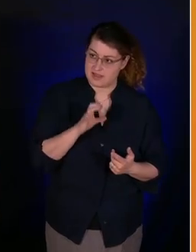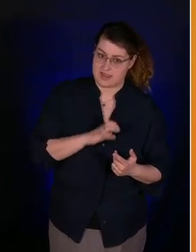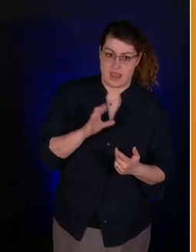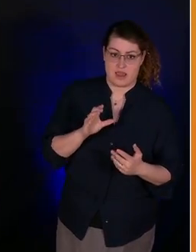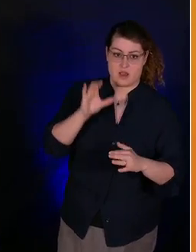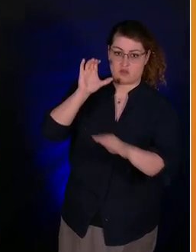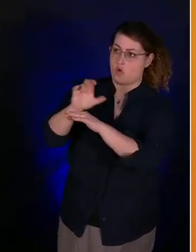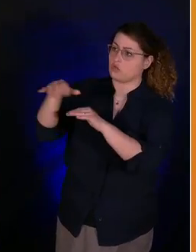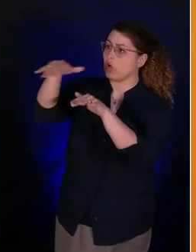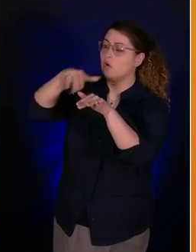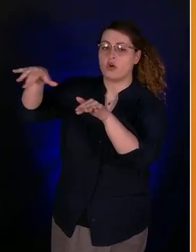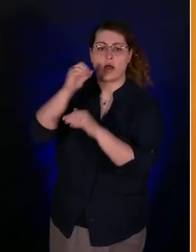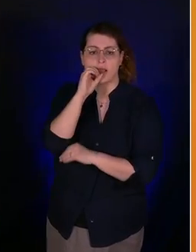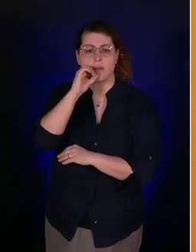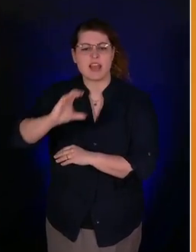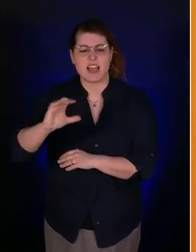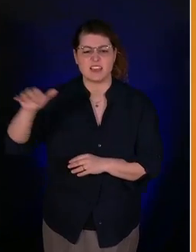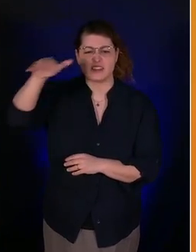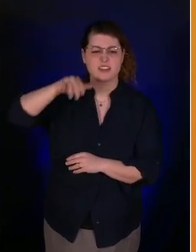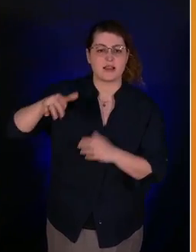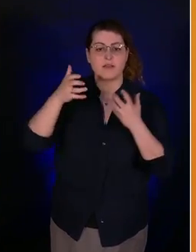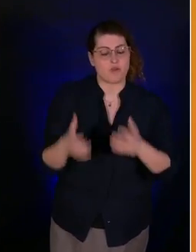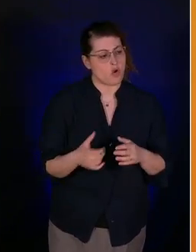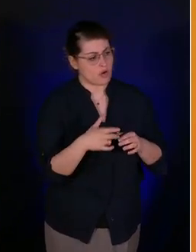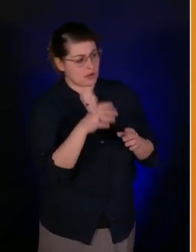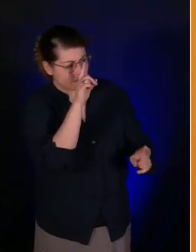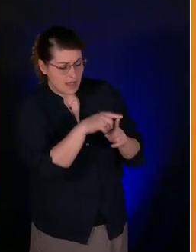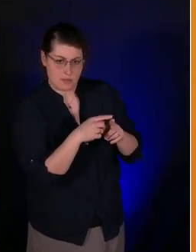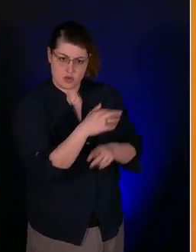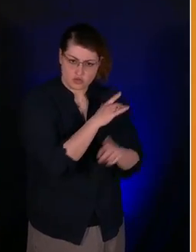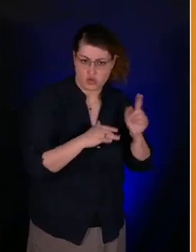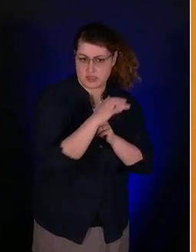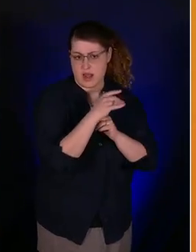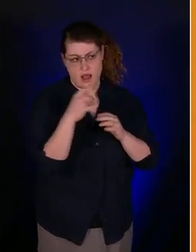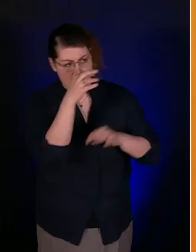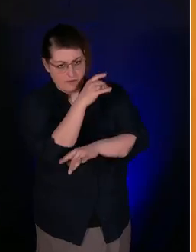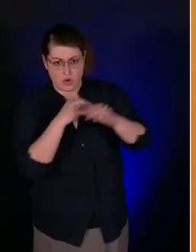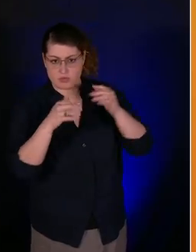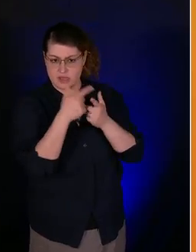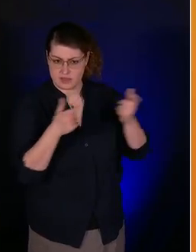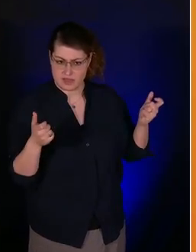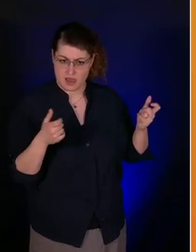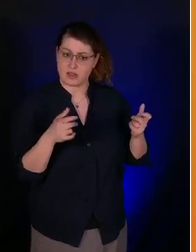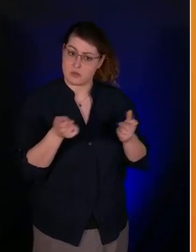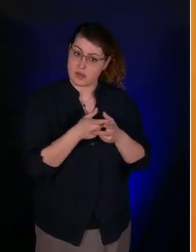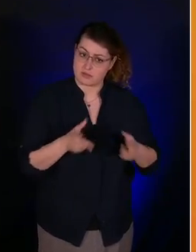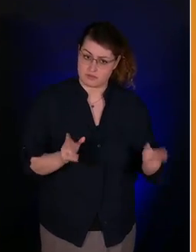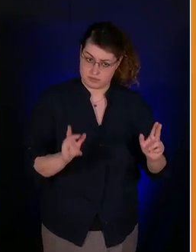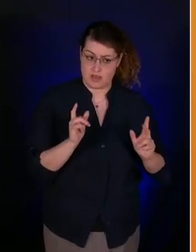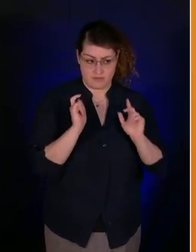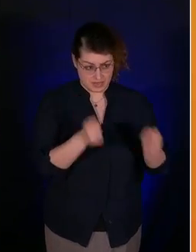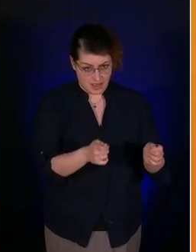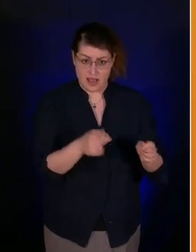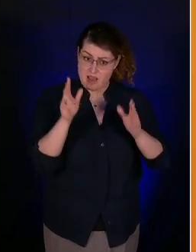stratégie capitaliste visant à opposer les questions sociales et environnementales fait bien l'objet d'un mandat validé au 52e